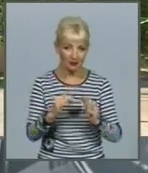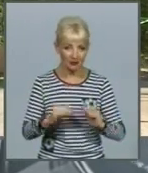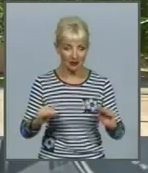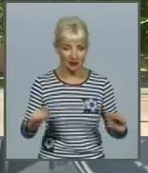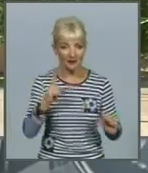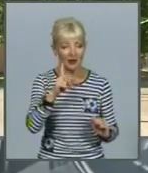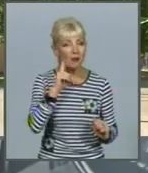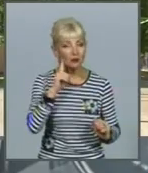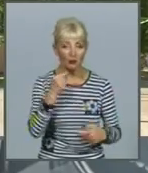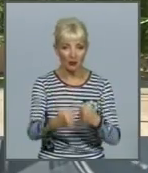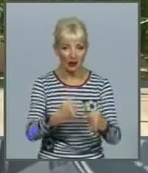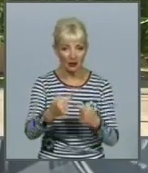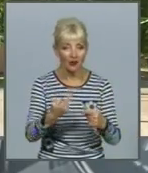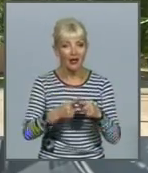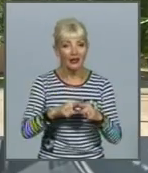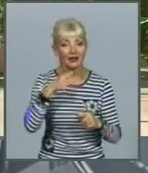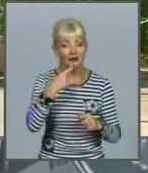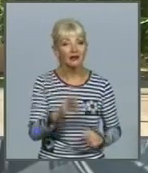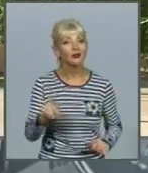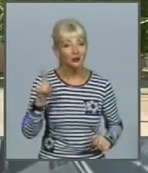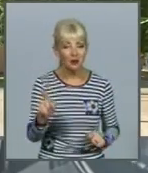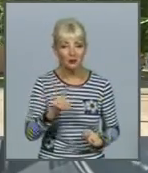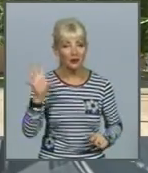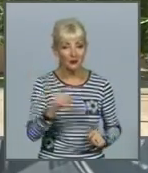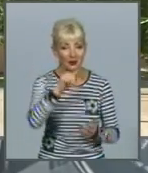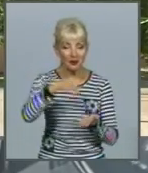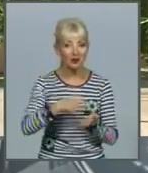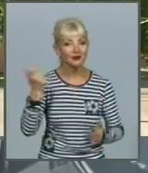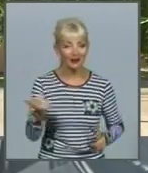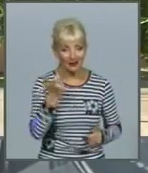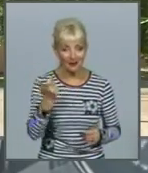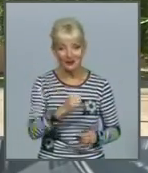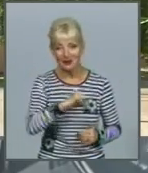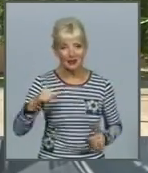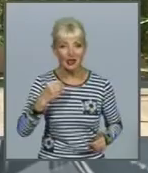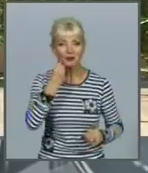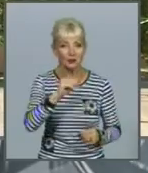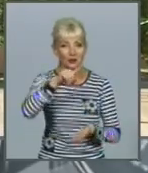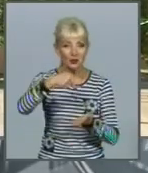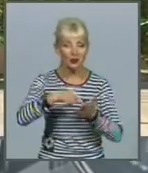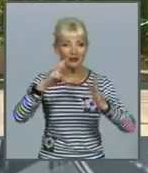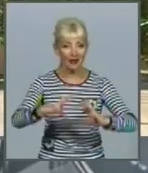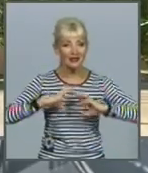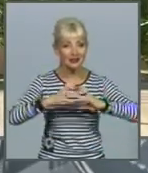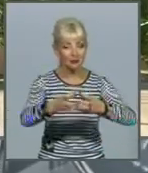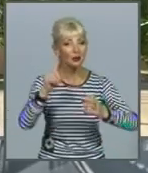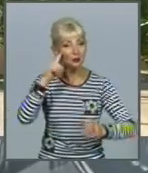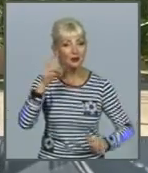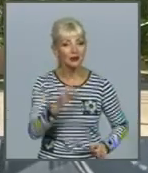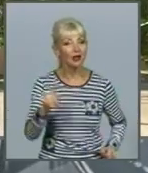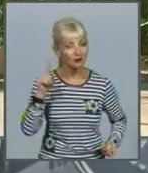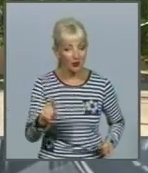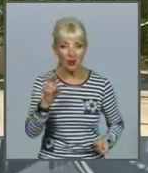поколению. Это говорит о том, что весь город Харьков, самый лучший город на земле, думает о том, чтобы молодежь